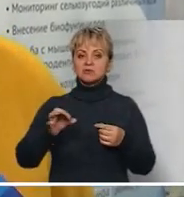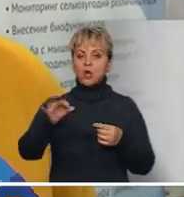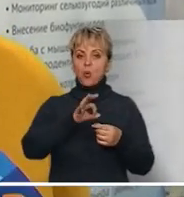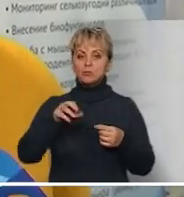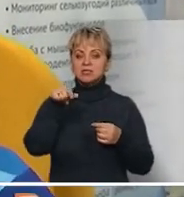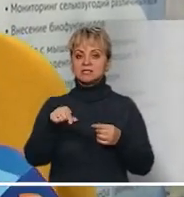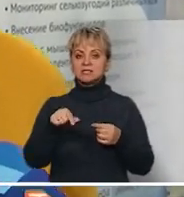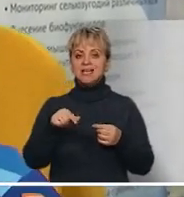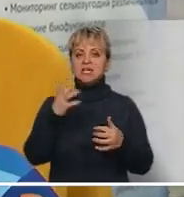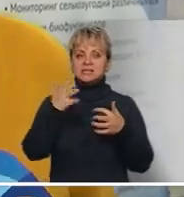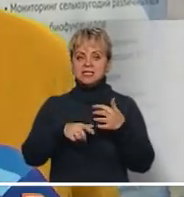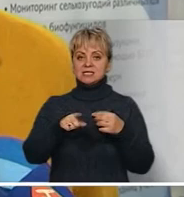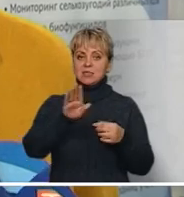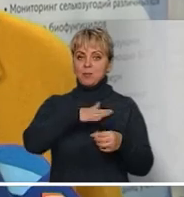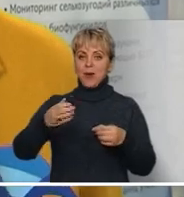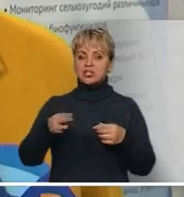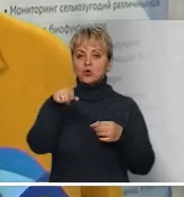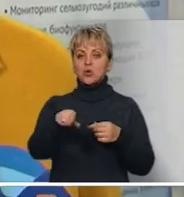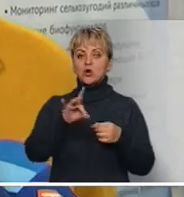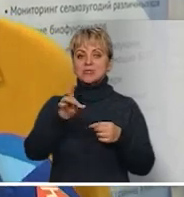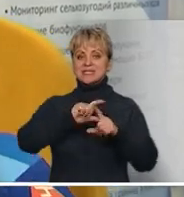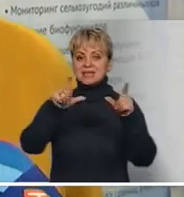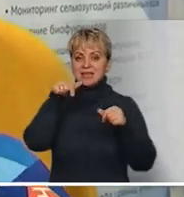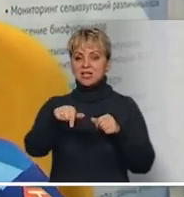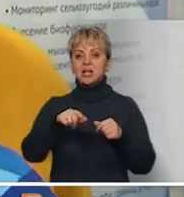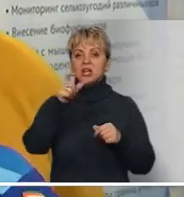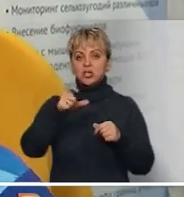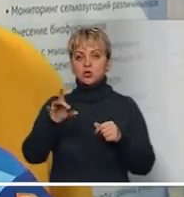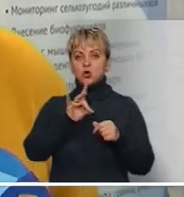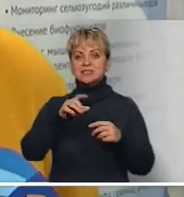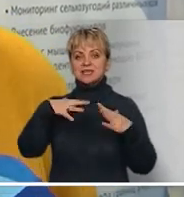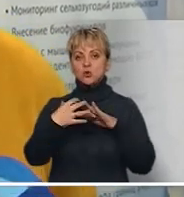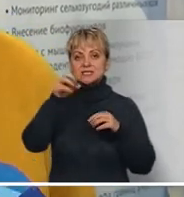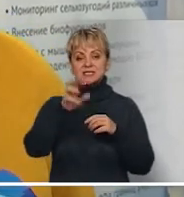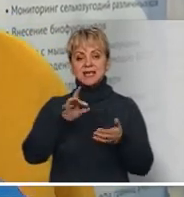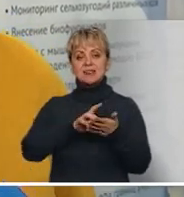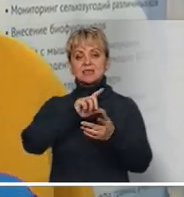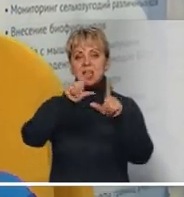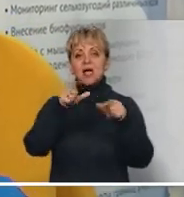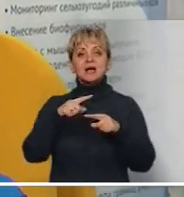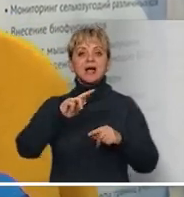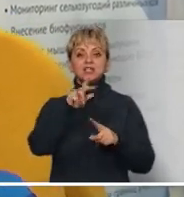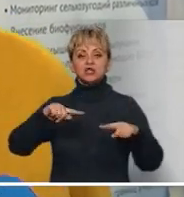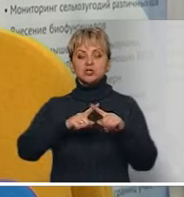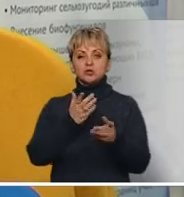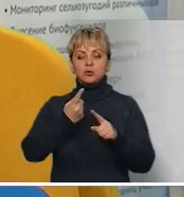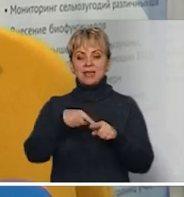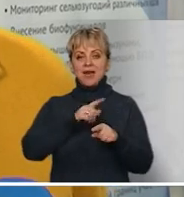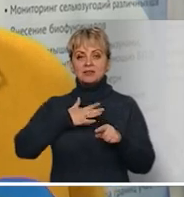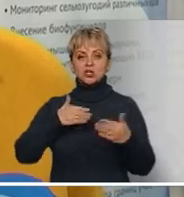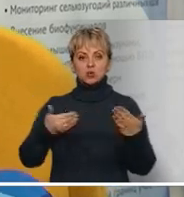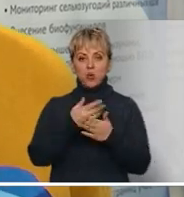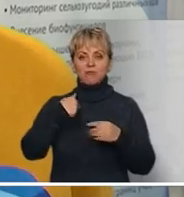районах Ростовской области, среди партнеров Россельхозцентра, клиентов Россельхозцентра. Плюс какие-то технологии для нас,